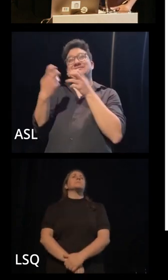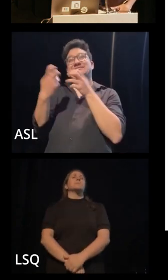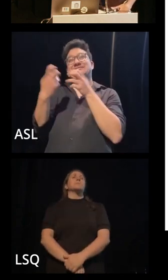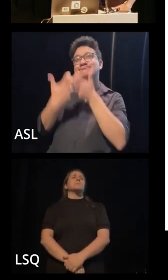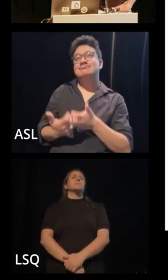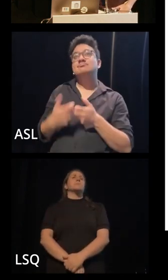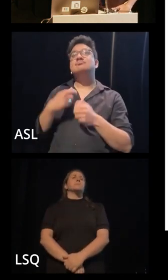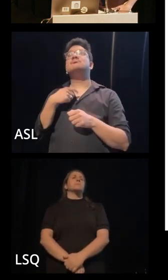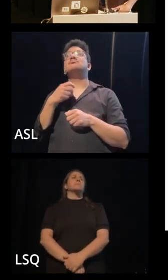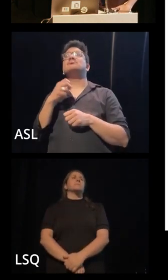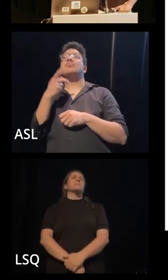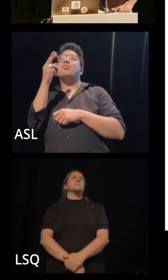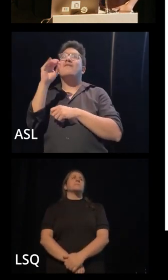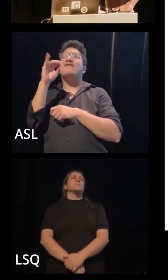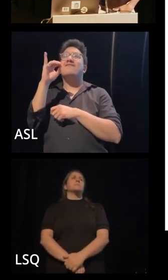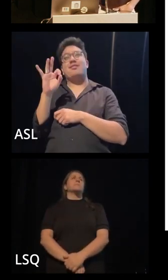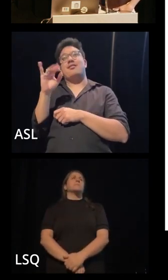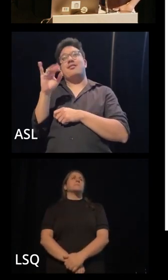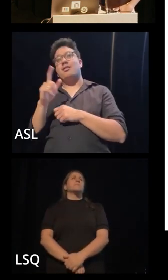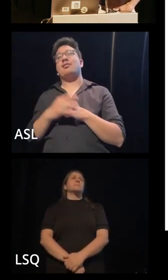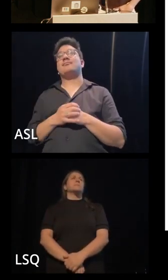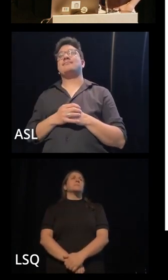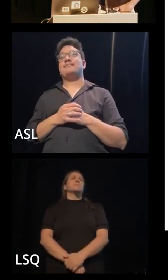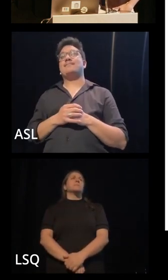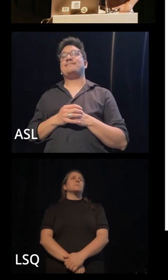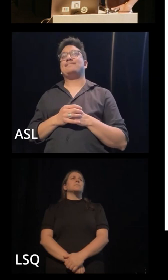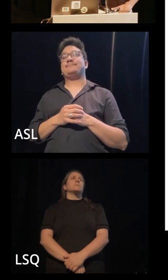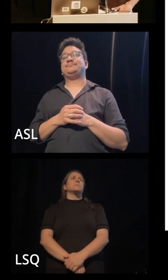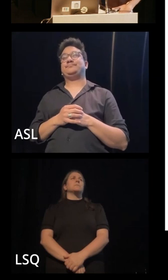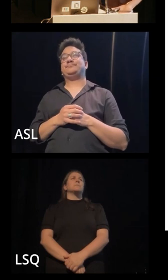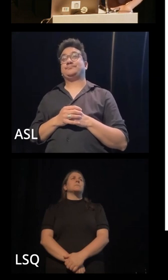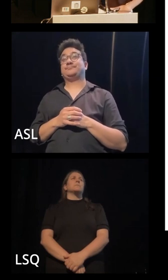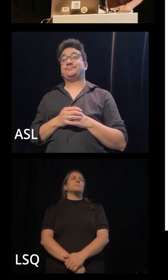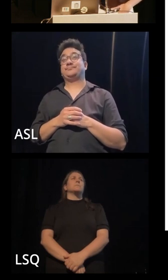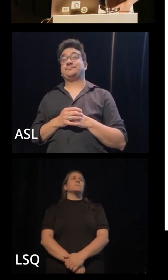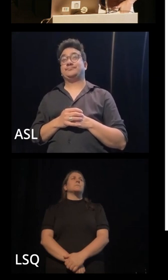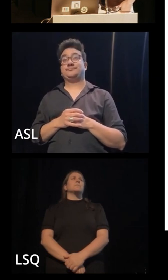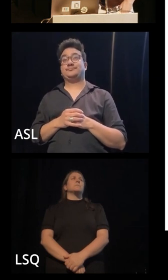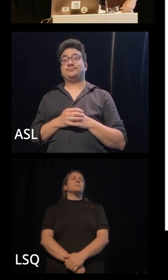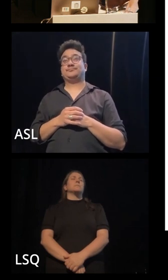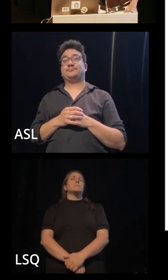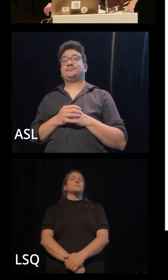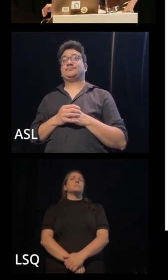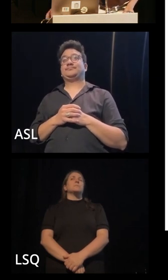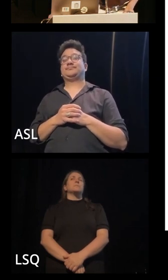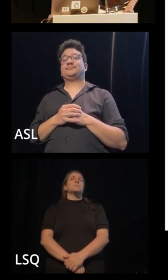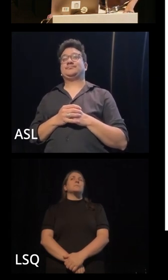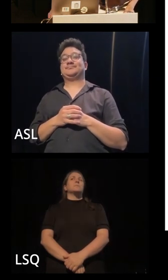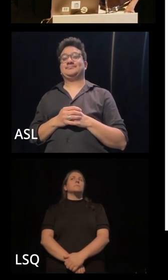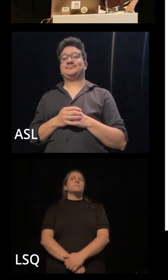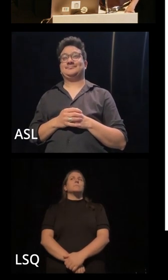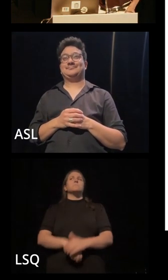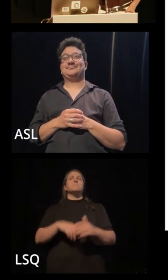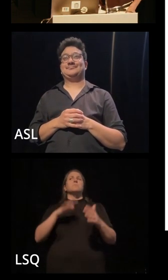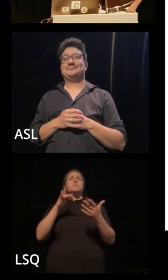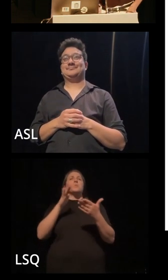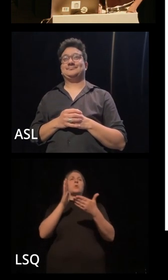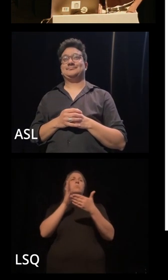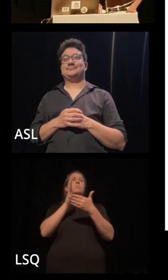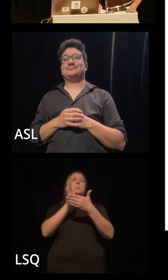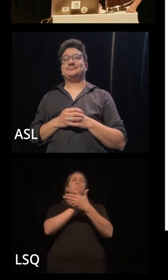Environ une centaine d'enquêtes ont été réalisées sur les deux rives de la Bidasoa.